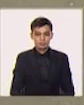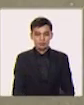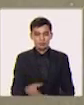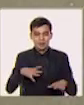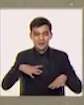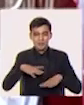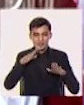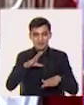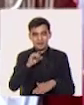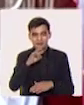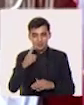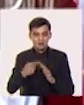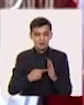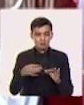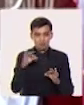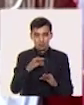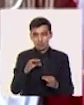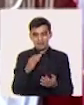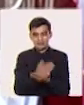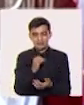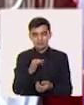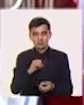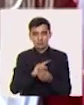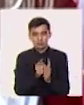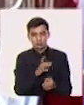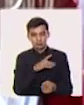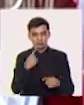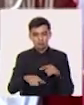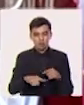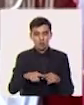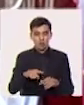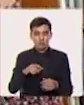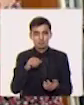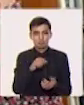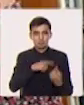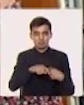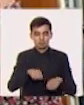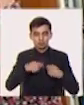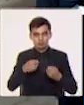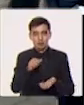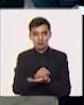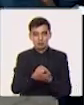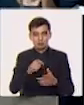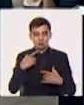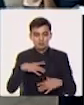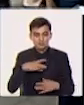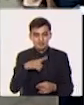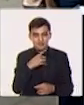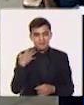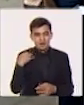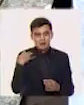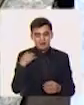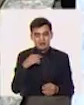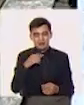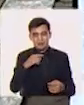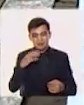орналасқан жер санитарлық қорғау аймағы болса, неліктен өзге кәсіпорынға жалға беріледі деген басты сұраққа жауап таппаған Рахат базар басшылығы